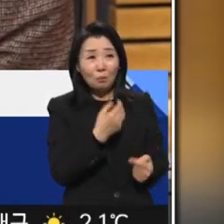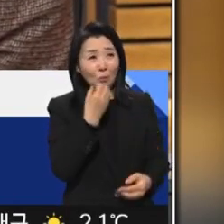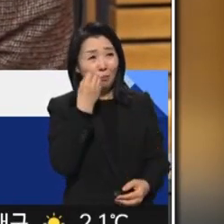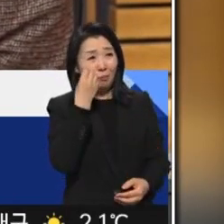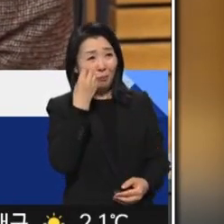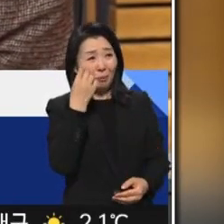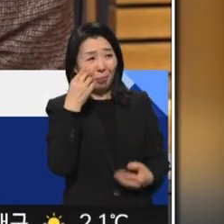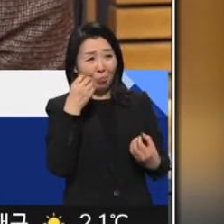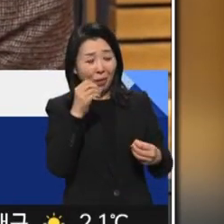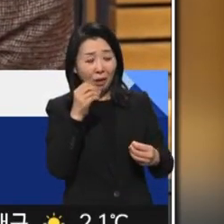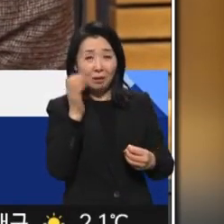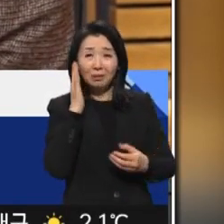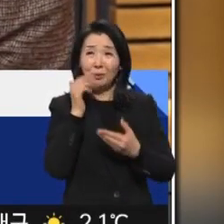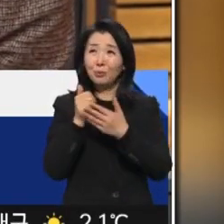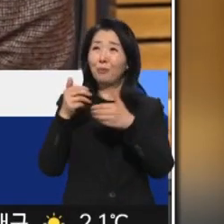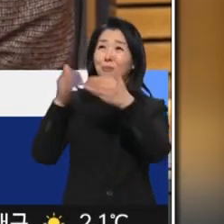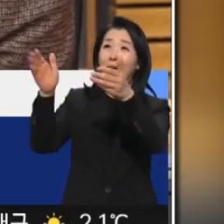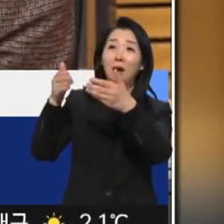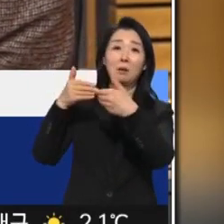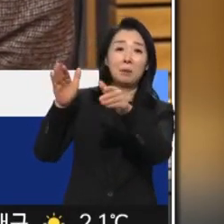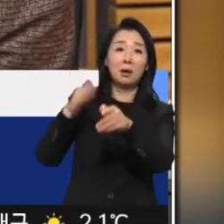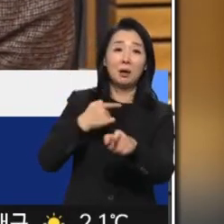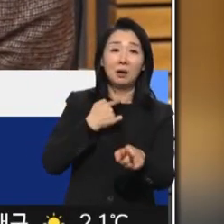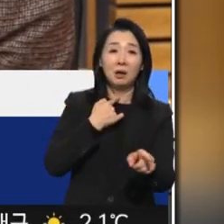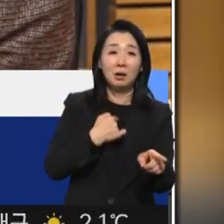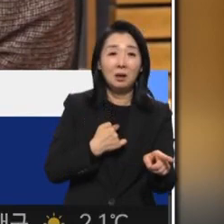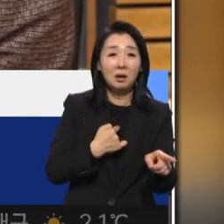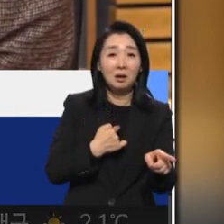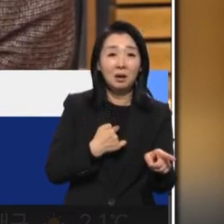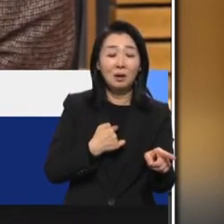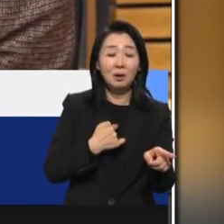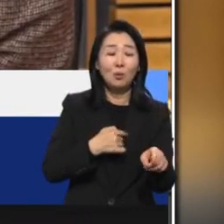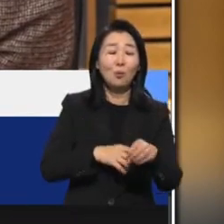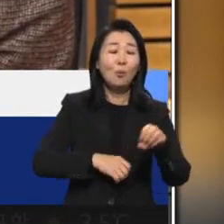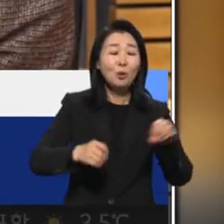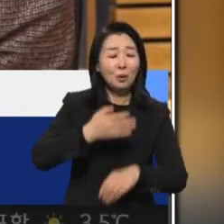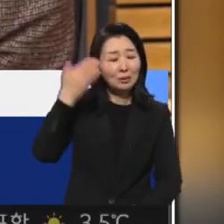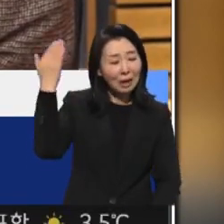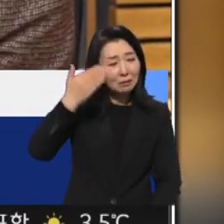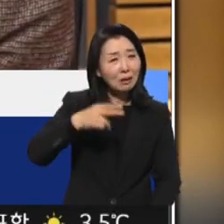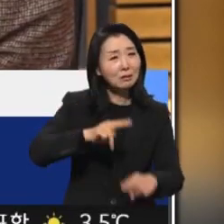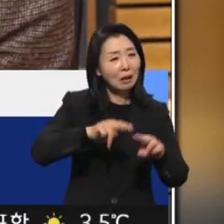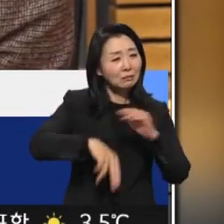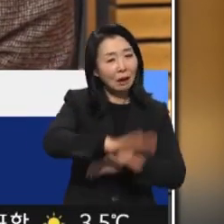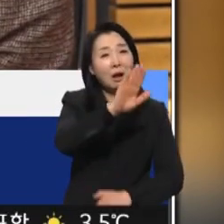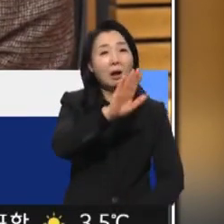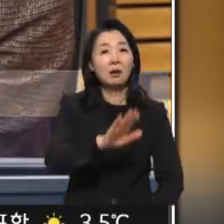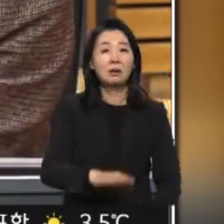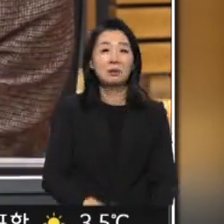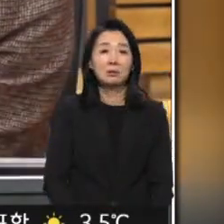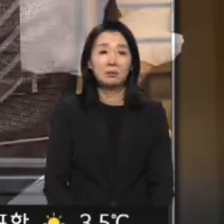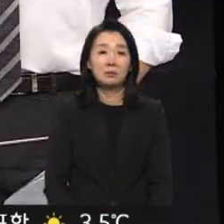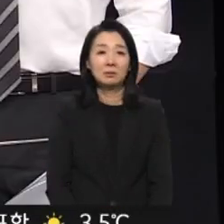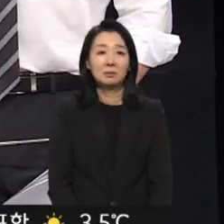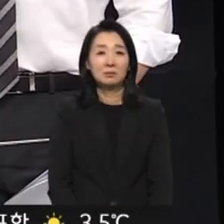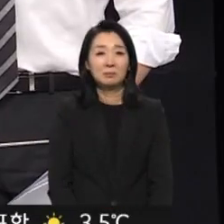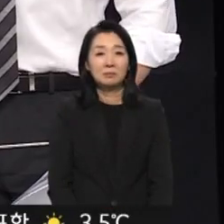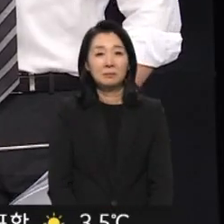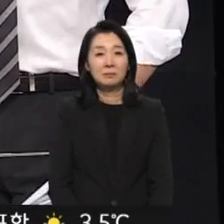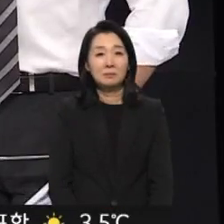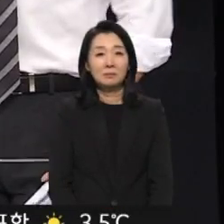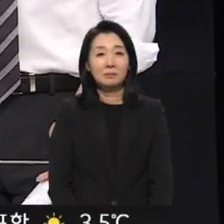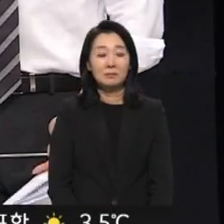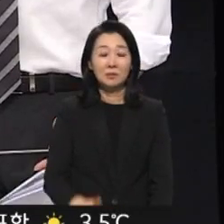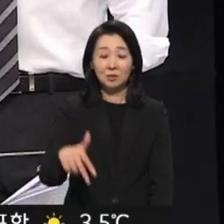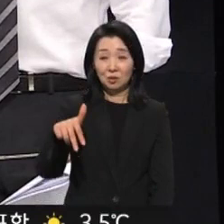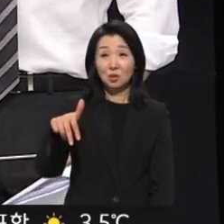식으로 대통령을 공격하잖아요. 저는 차라리 깨끗하게 나가줬으면 좋겠어요. 네,